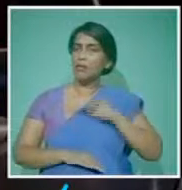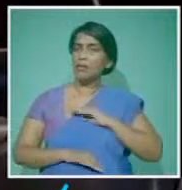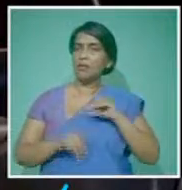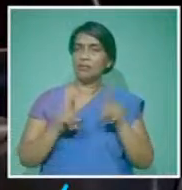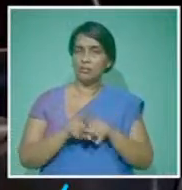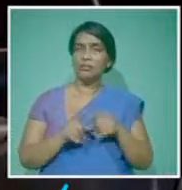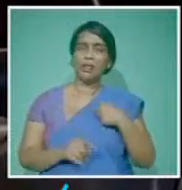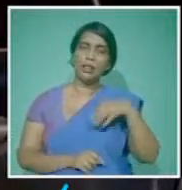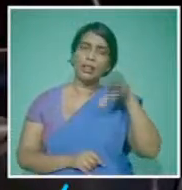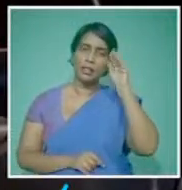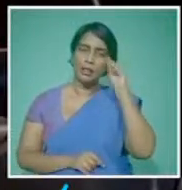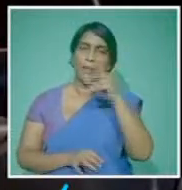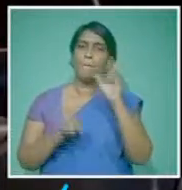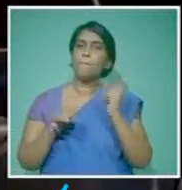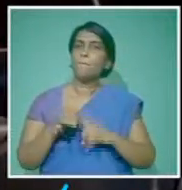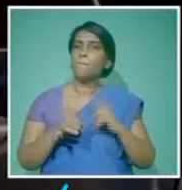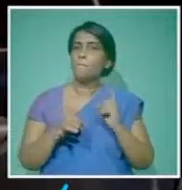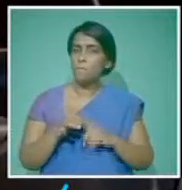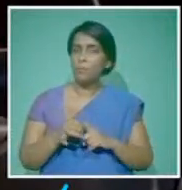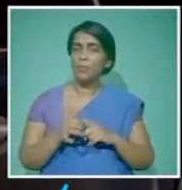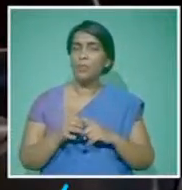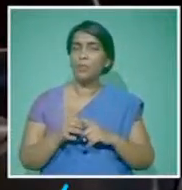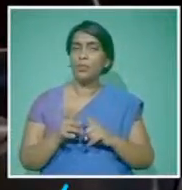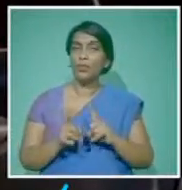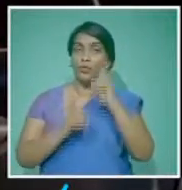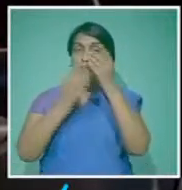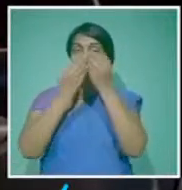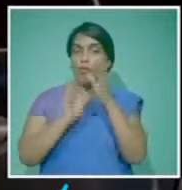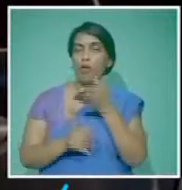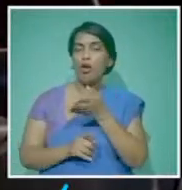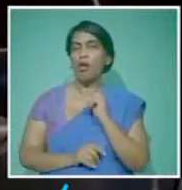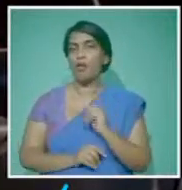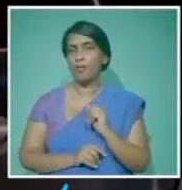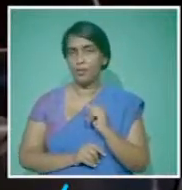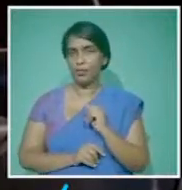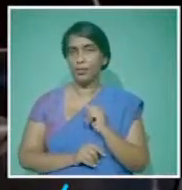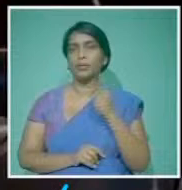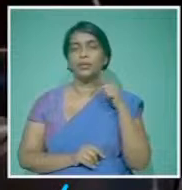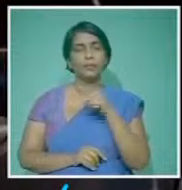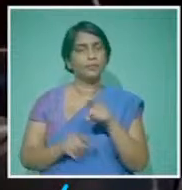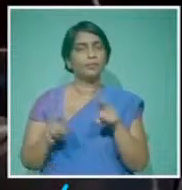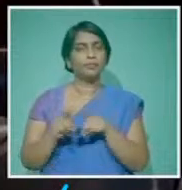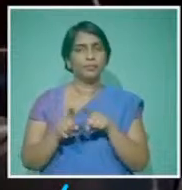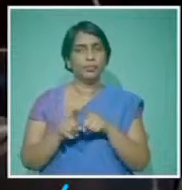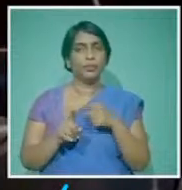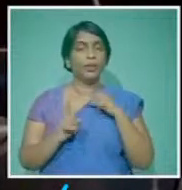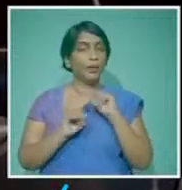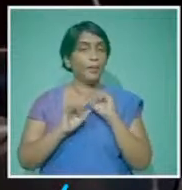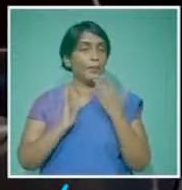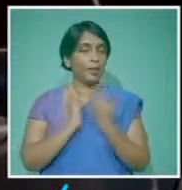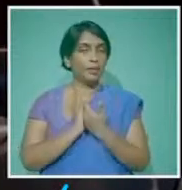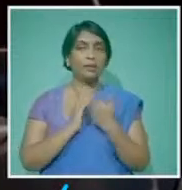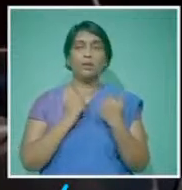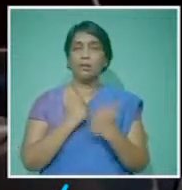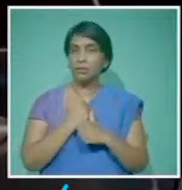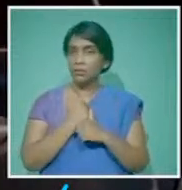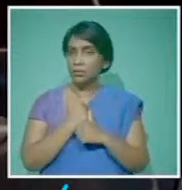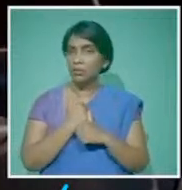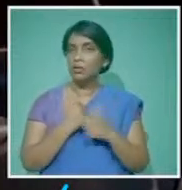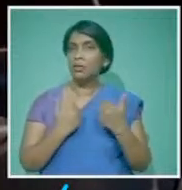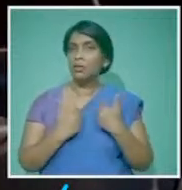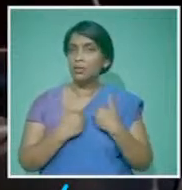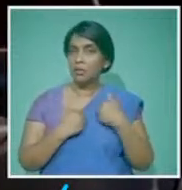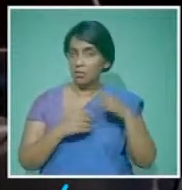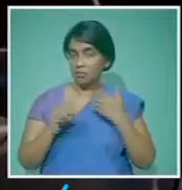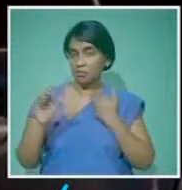ඒ ආකල්පය තුලින්ම අපිට තේරෙනවා මේ ප්‍රශ්නේ මූලය කොහෙද තියෙන්නේ කියලා. මොකෝ ඒ කියන්නේ අපි ප්‍රතිපත්ති සම්පාදනය කරනකොට අපි